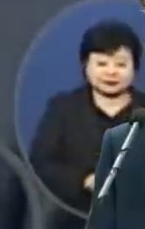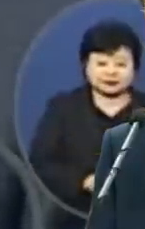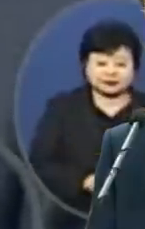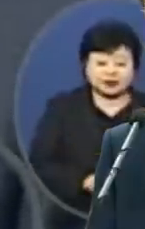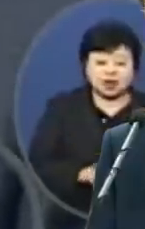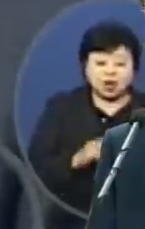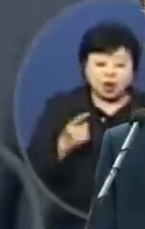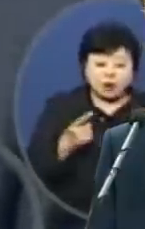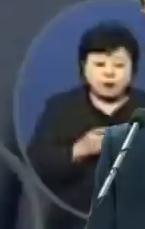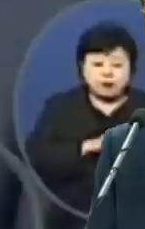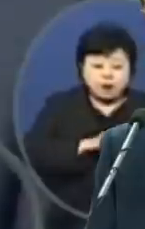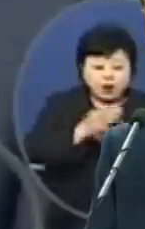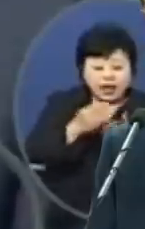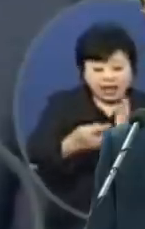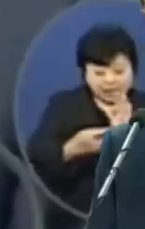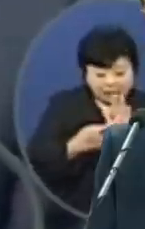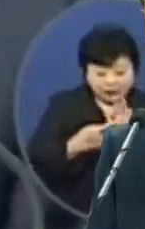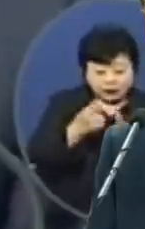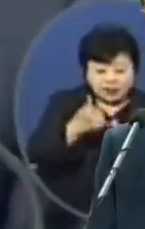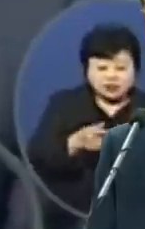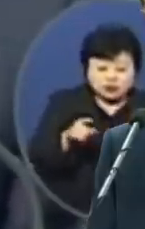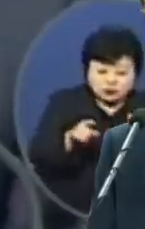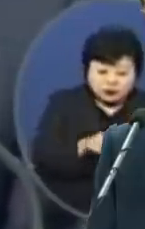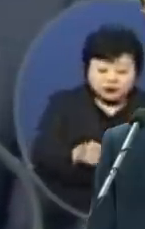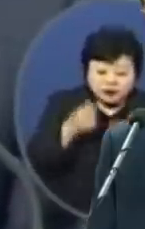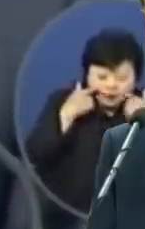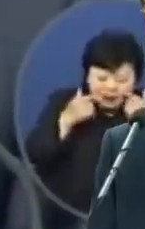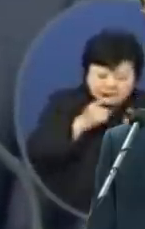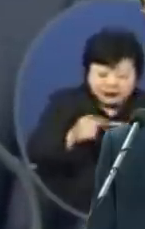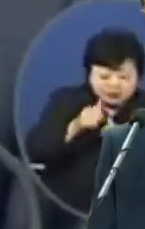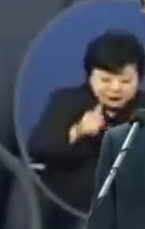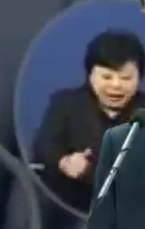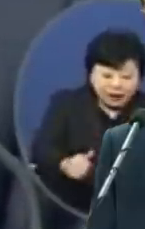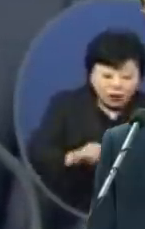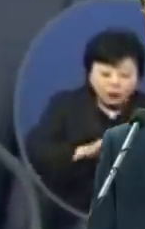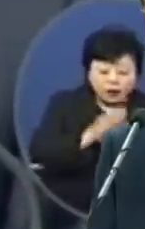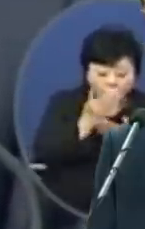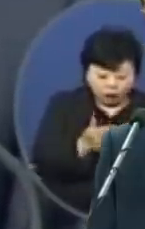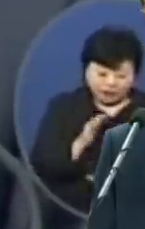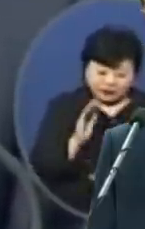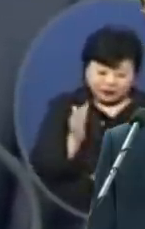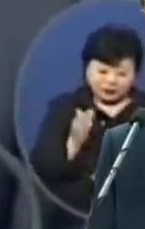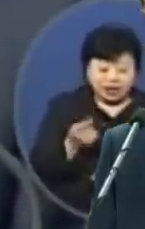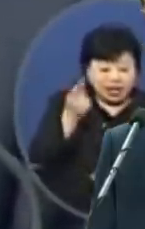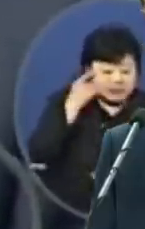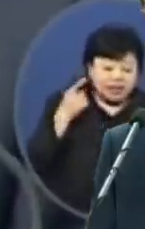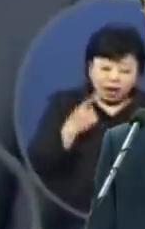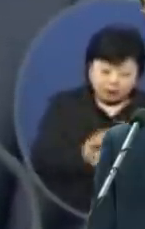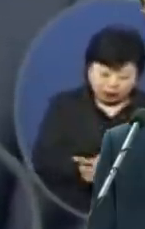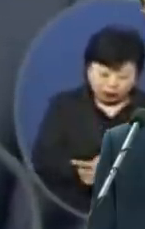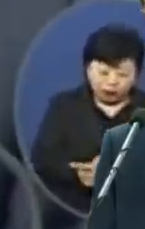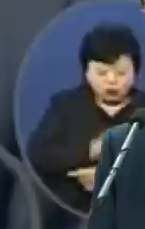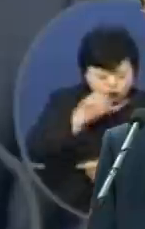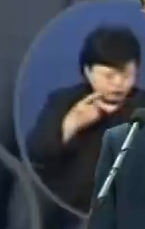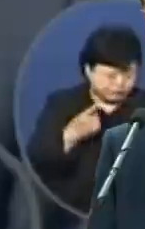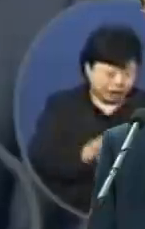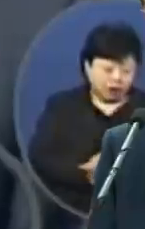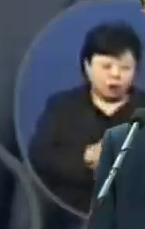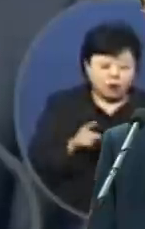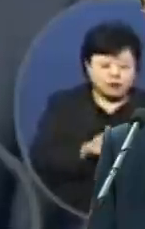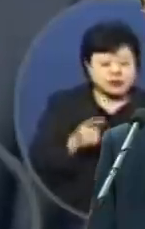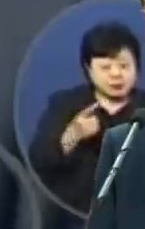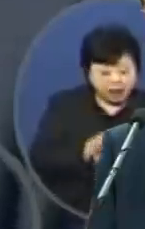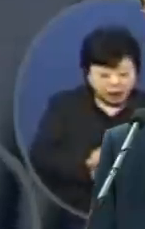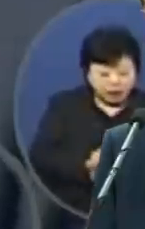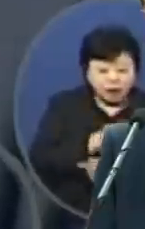변화가 다가와요. 예수 믿으면 반드시 말씀을 따라 변화가 다가오는 것입니다. 생각이 변화되고 꿈이 변화되고 믿음이